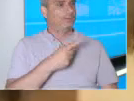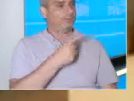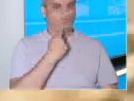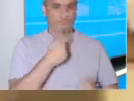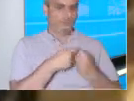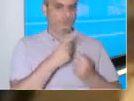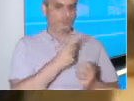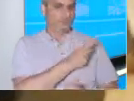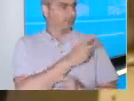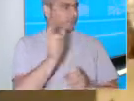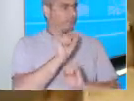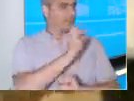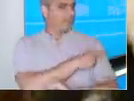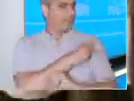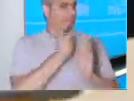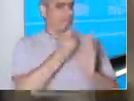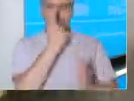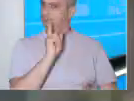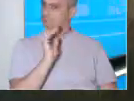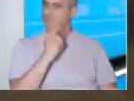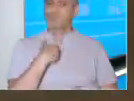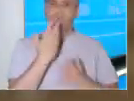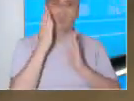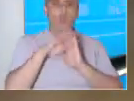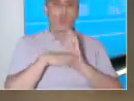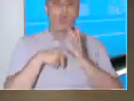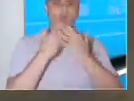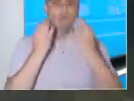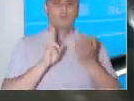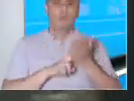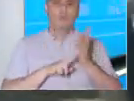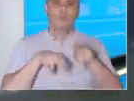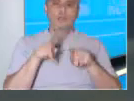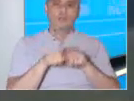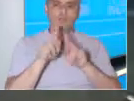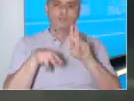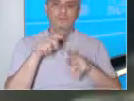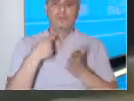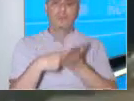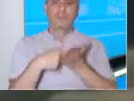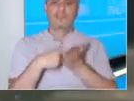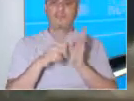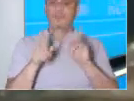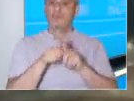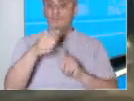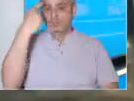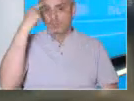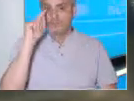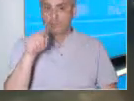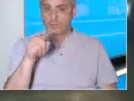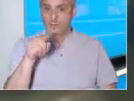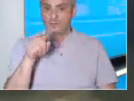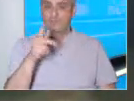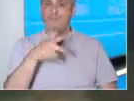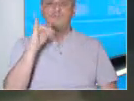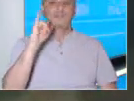במשטרה, זה תקדים. לא, בוודאי שכן, אבל אני רק רוצה שההוראות יהיו נכונות. תטפלו בזה כמו שאתם מטפלים בתג מחיר. כמו שאתם יודעים,